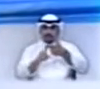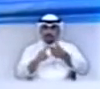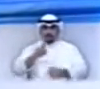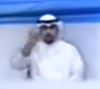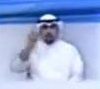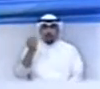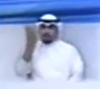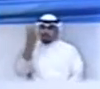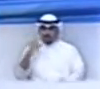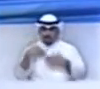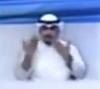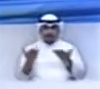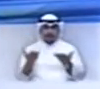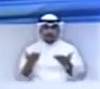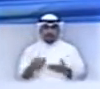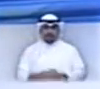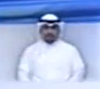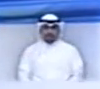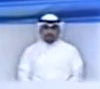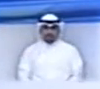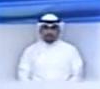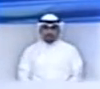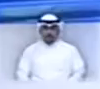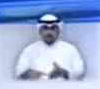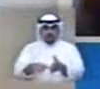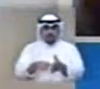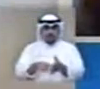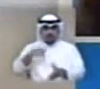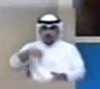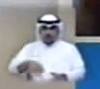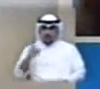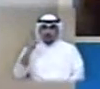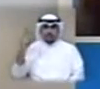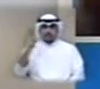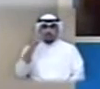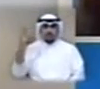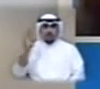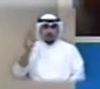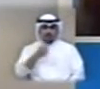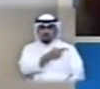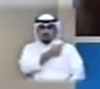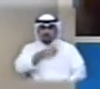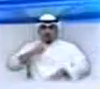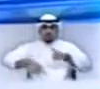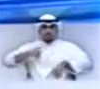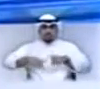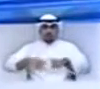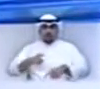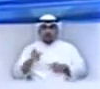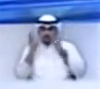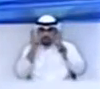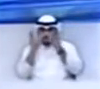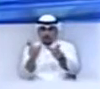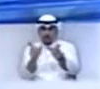خالد. مساء الخير، حياكم الله. بداية، كيف تسير خطط الطوارئ لمواجهة تداعيات الإضراب الذي نفذه موظفو النفط